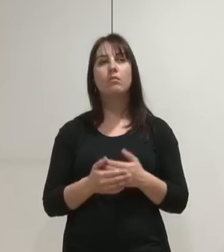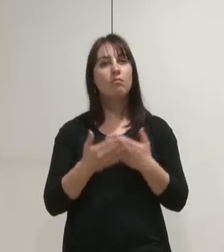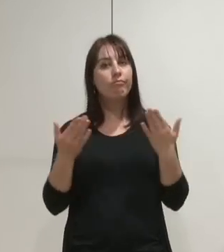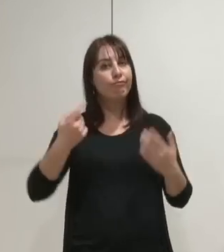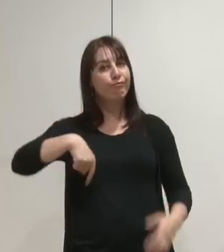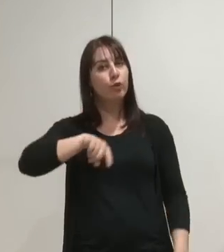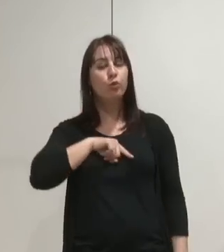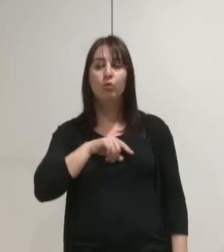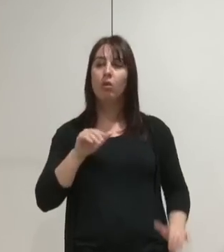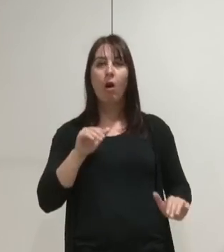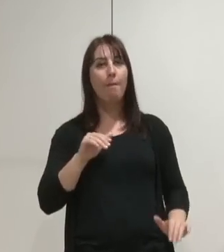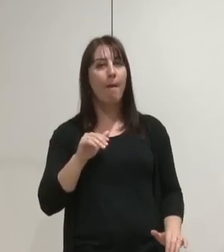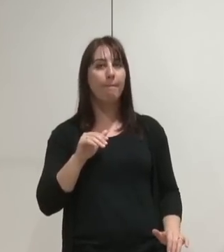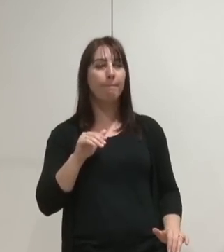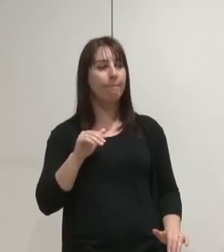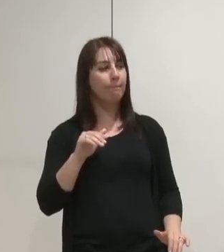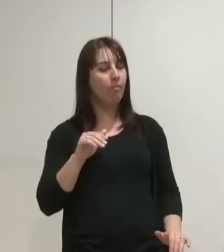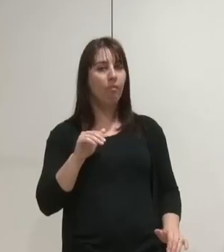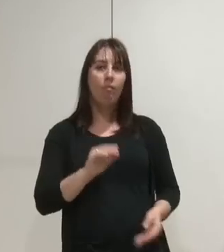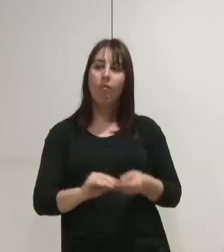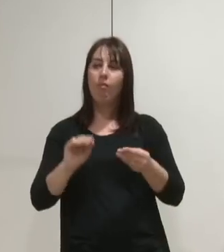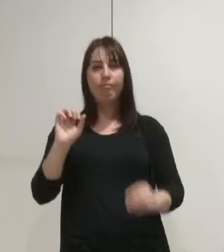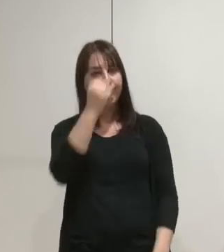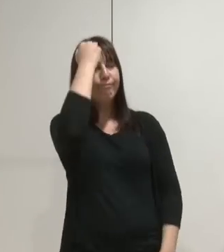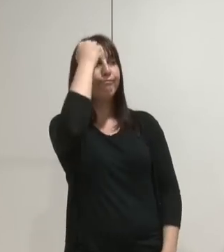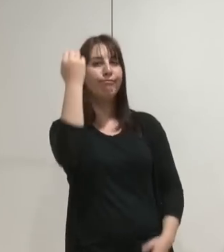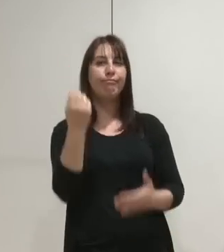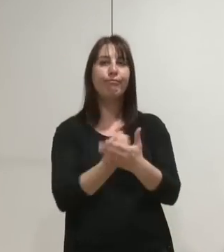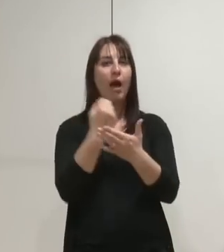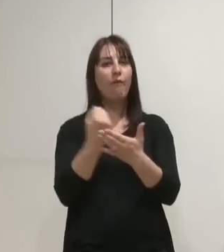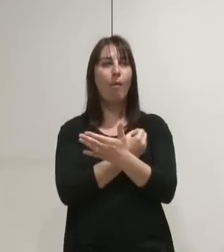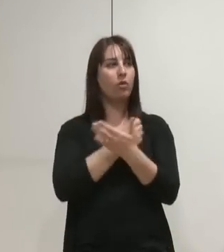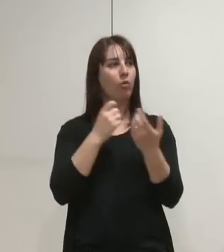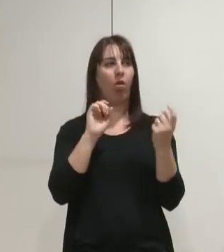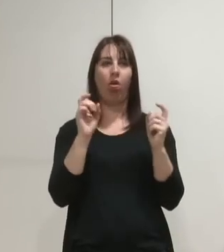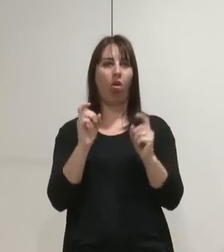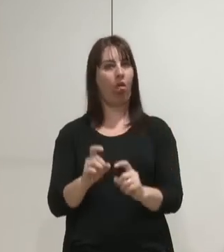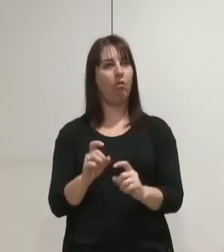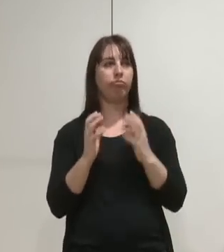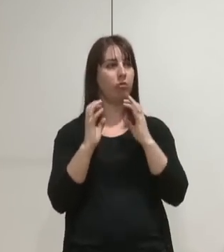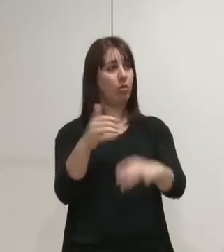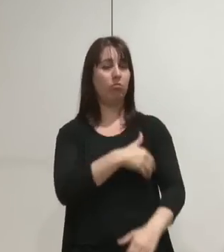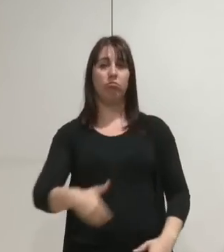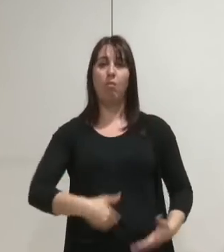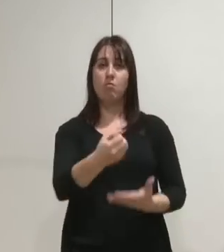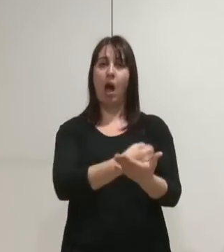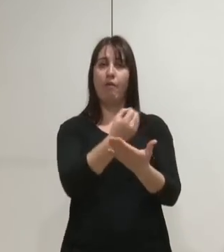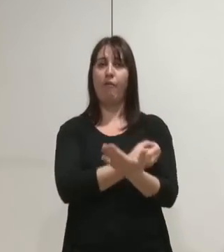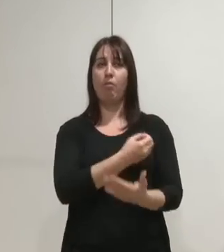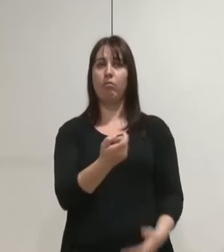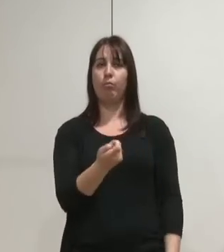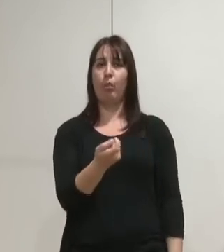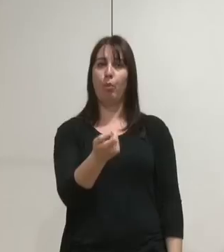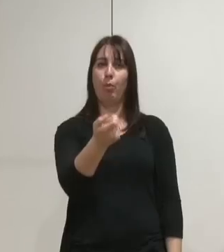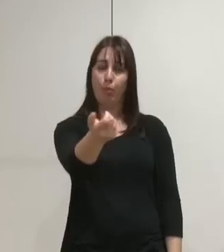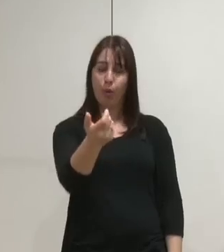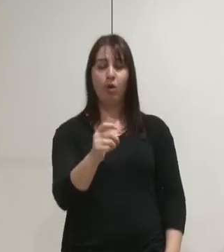regrettons cette dégradation de l'information des membres du Conseil premier élément deuxè élément